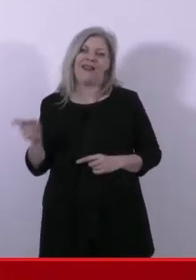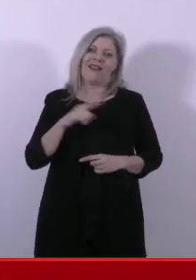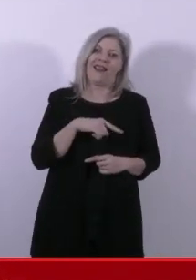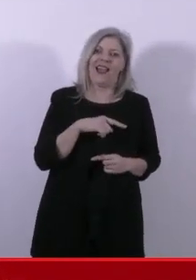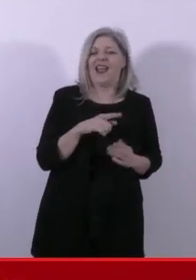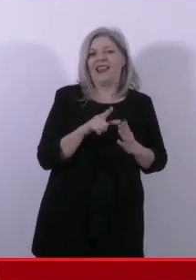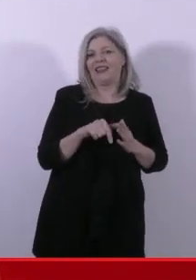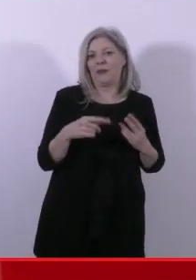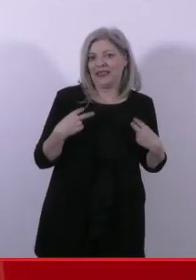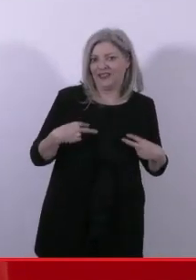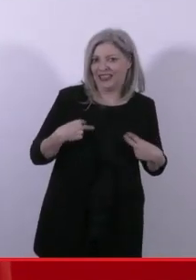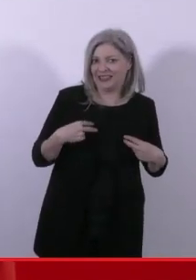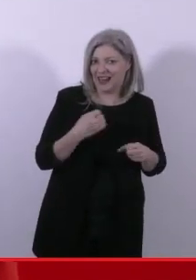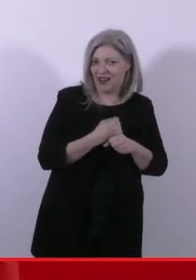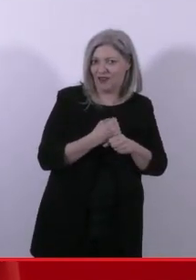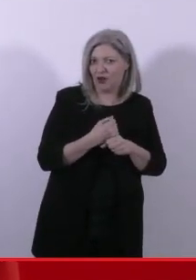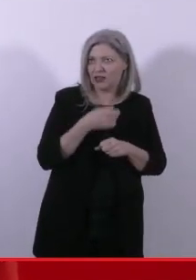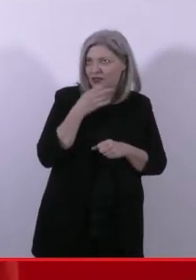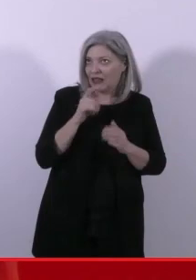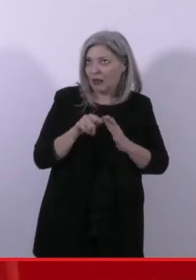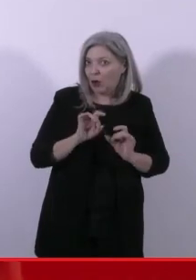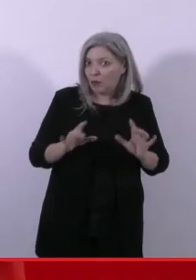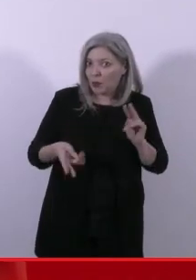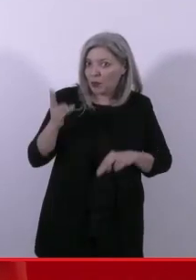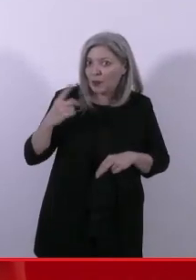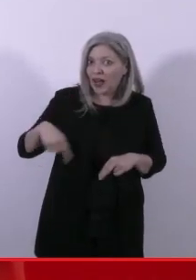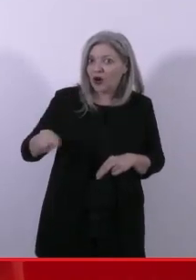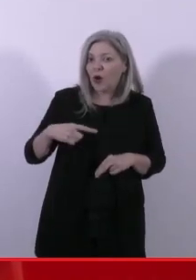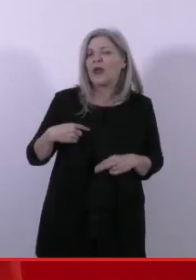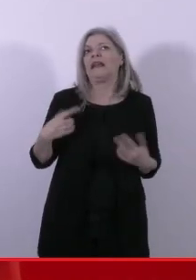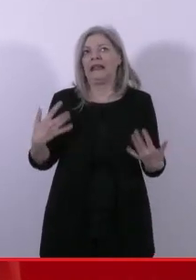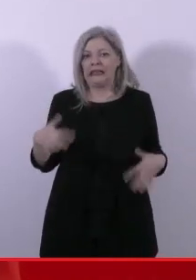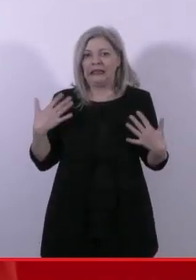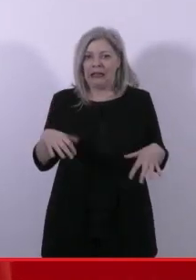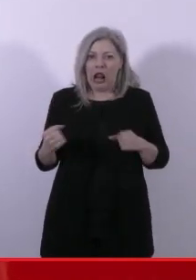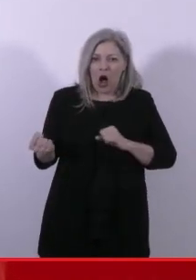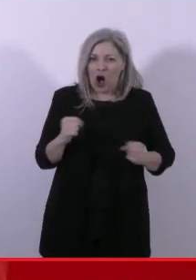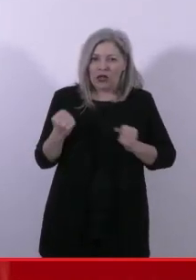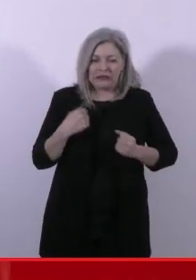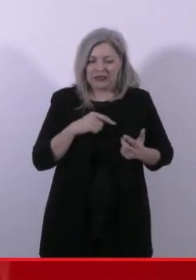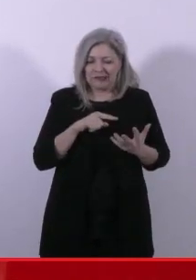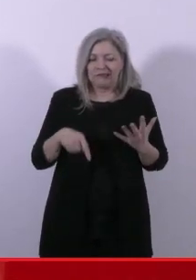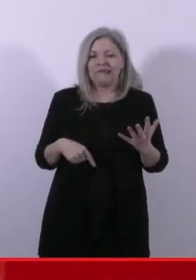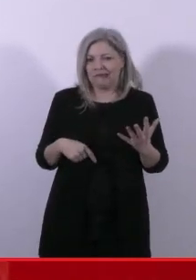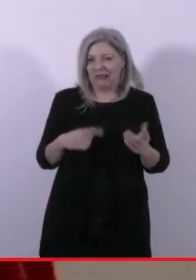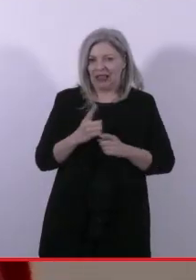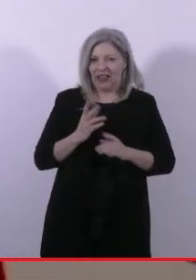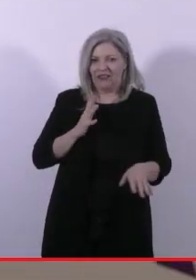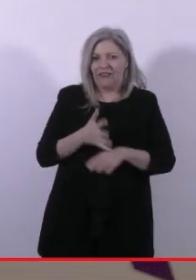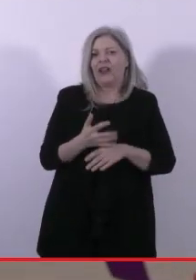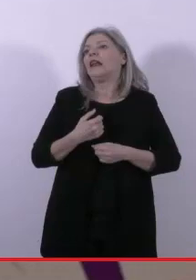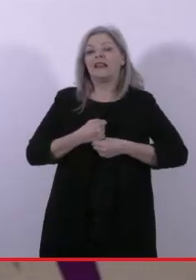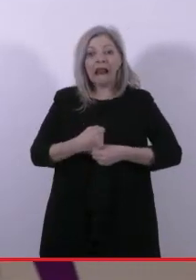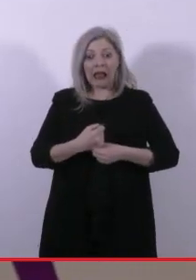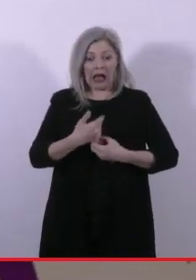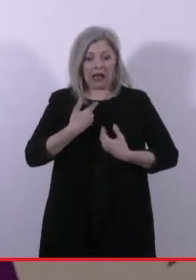vita. Insomma, più tempo libero per noi. Questo va fatto. Da delegata, la prima cosa, infatti,